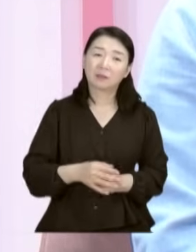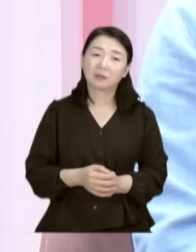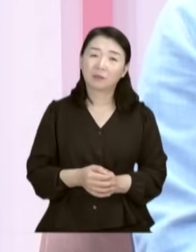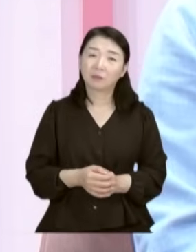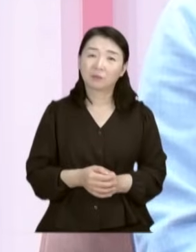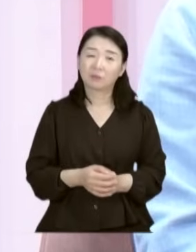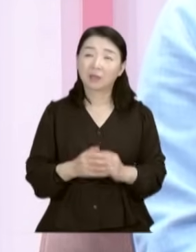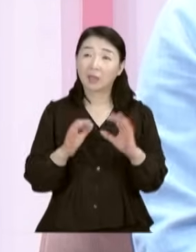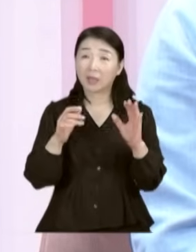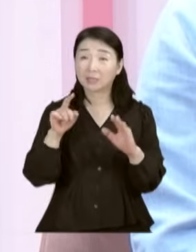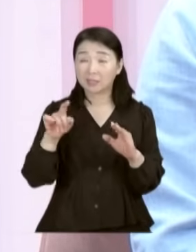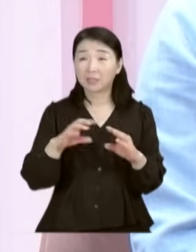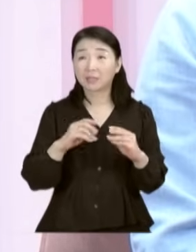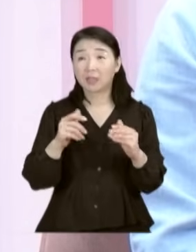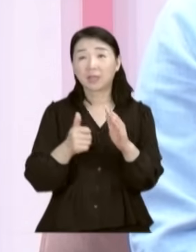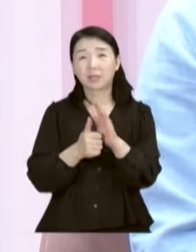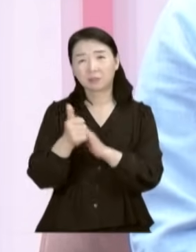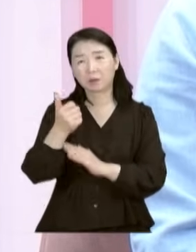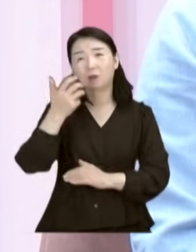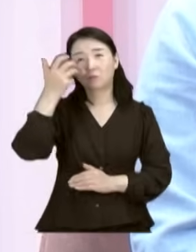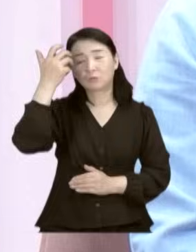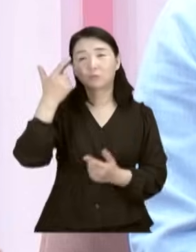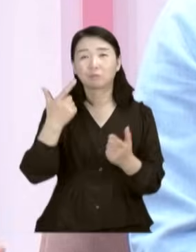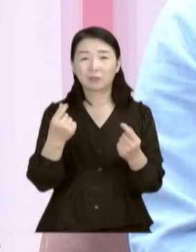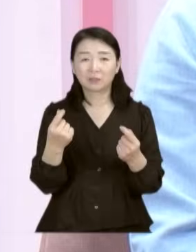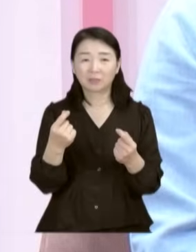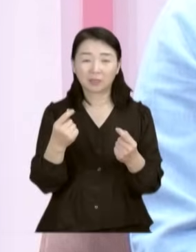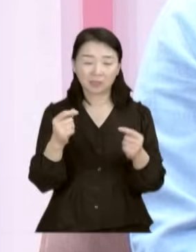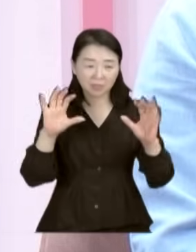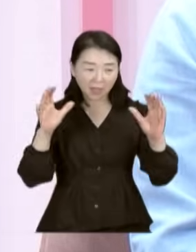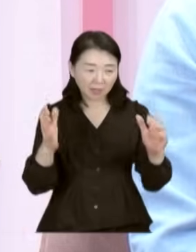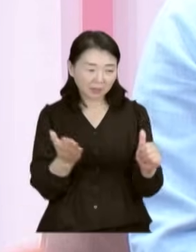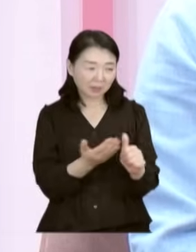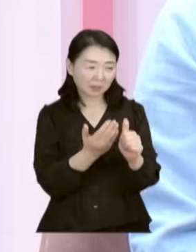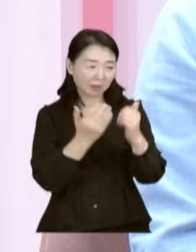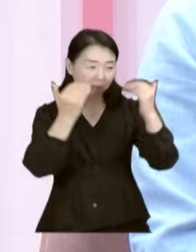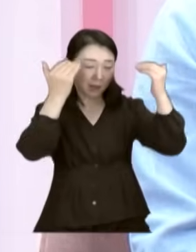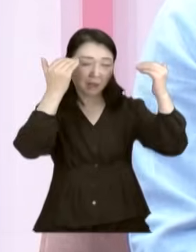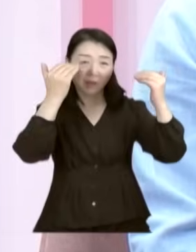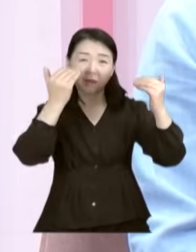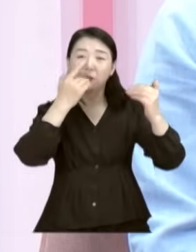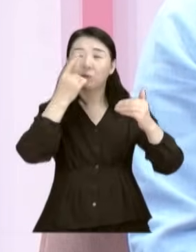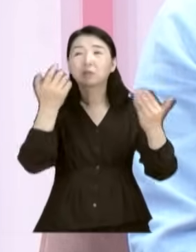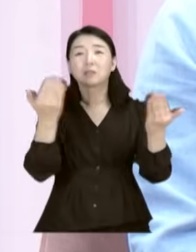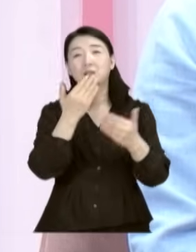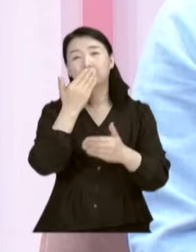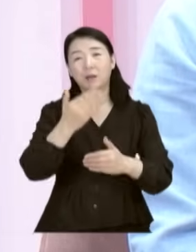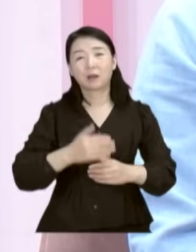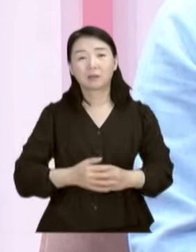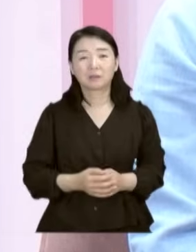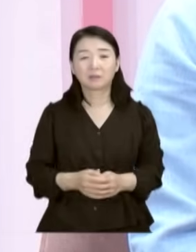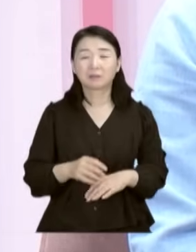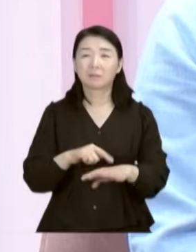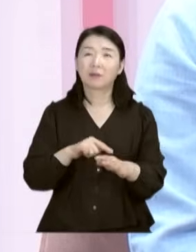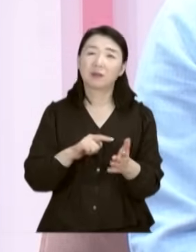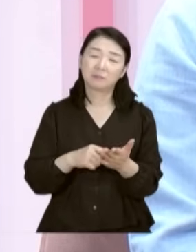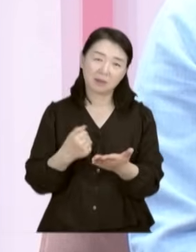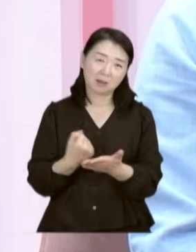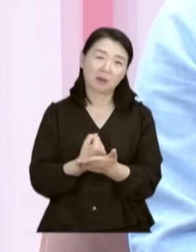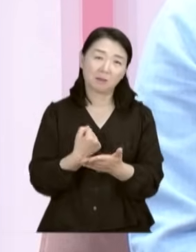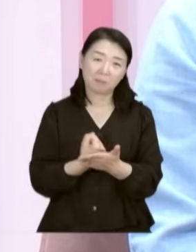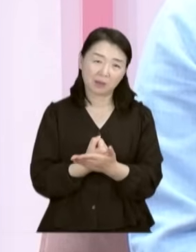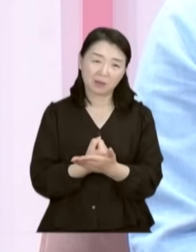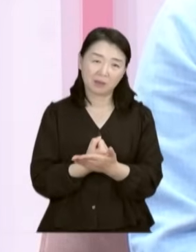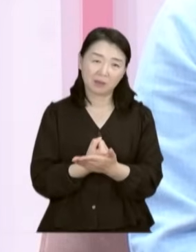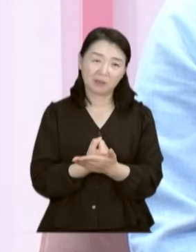아이들은이 땅에 희망이고 꿈인데이 아이들이 장성해서 자라서 더 멋진 일을 충분히 할 수 있는데 그게 마음이 아파서